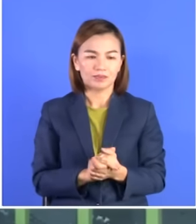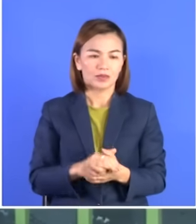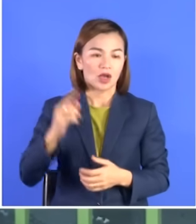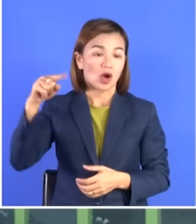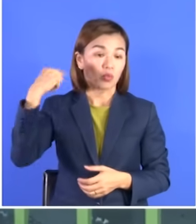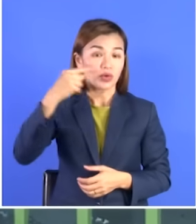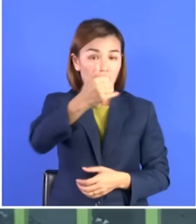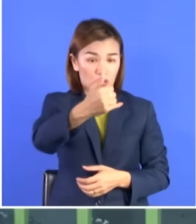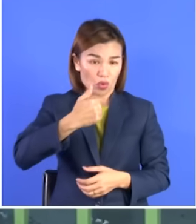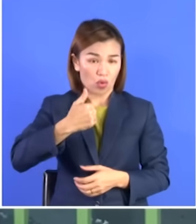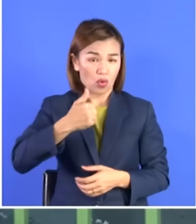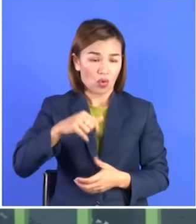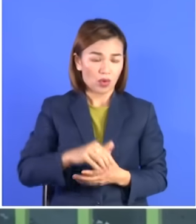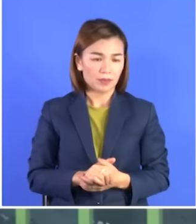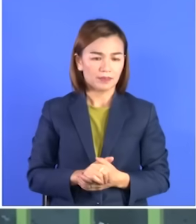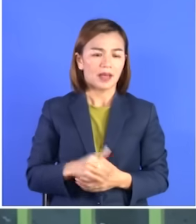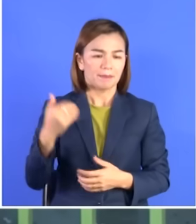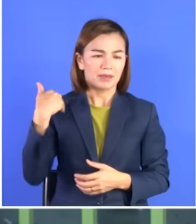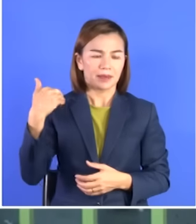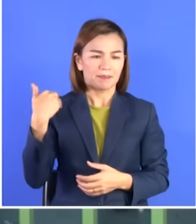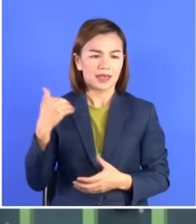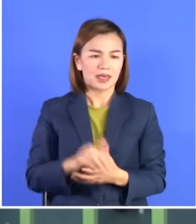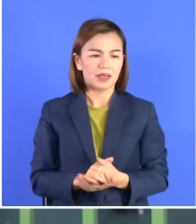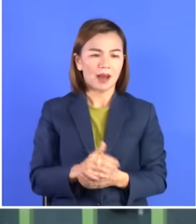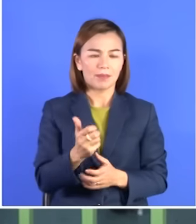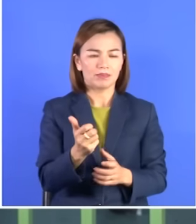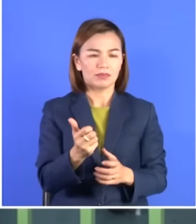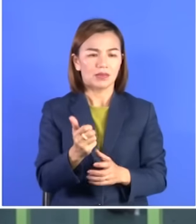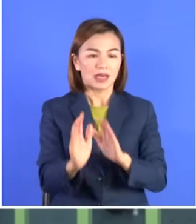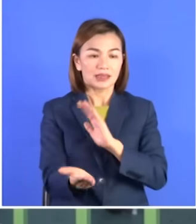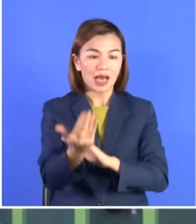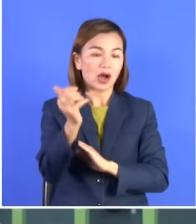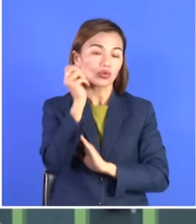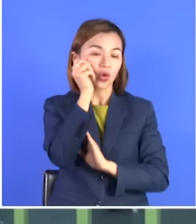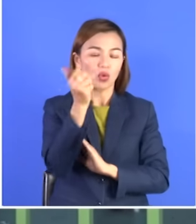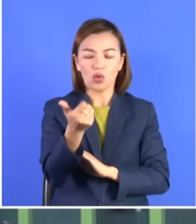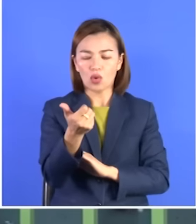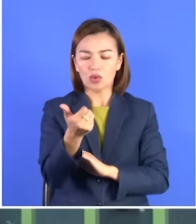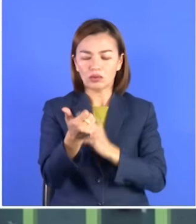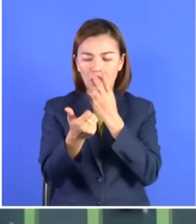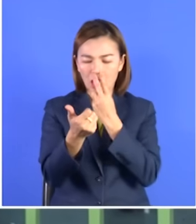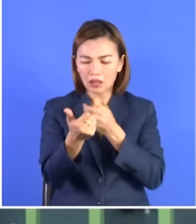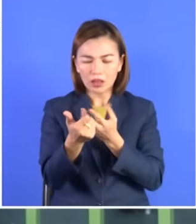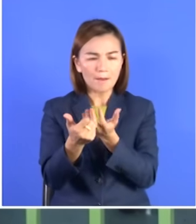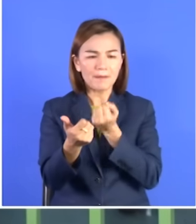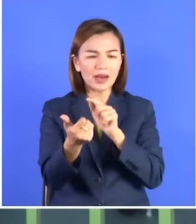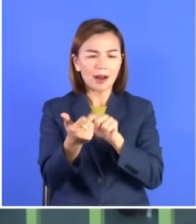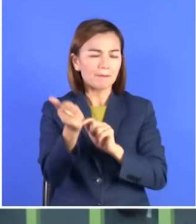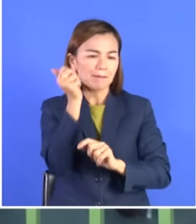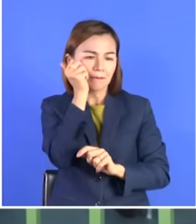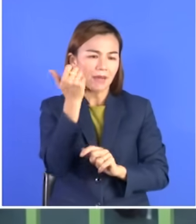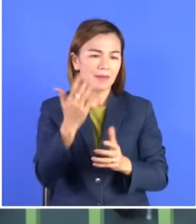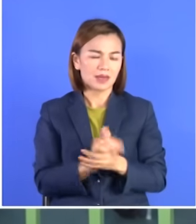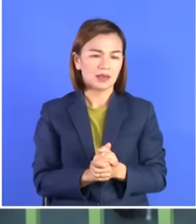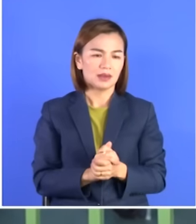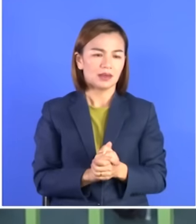ก็ติดมีล่าสุดอ่ะมีเบอร์ไม่ได้รับโทรเข้ามาตอนเช้าแต่นี้หลับอยู่อแต่รู้ว่าเป็นเบอร์เคใช่มั้ยรู้เพราะว่าเใช้ติด